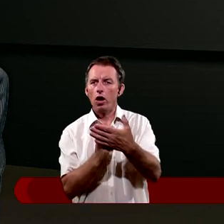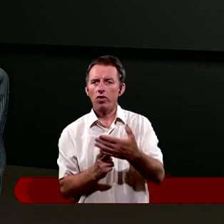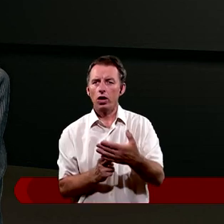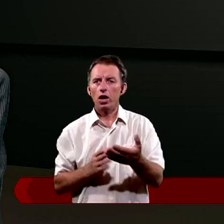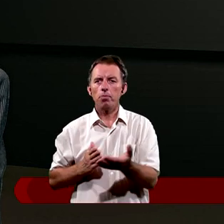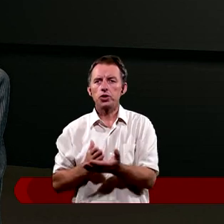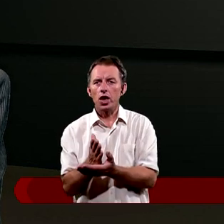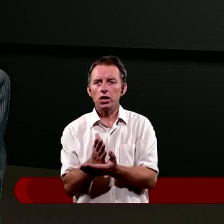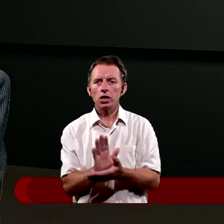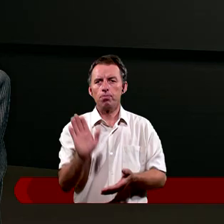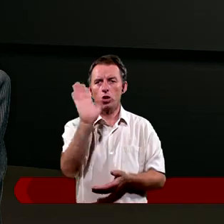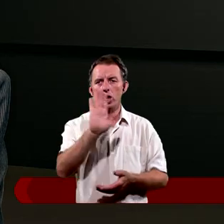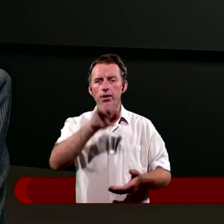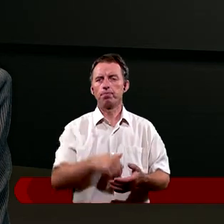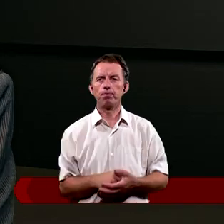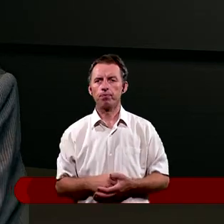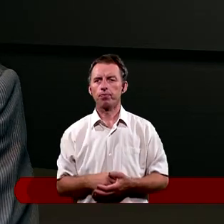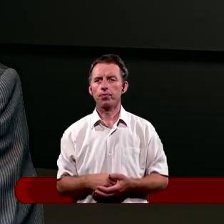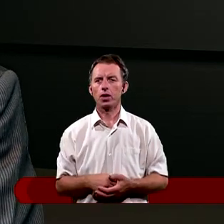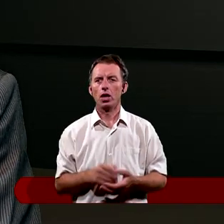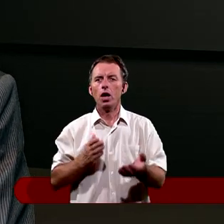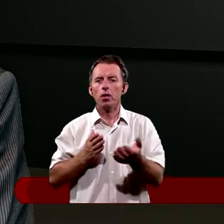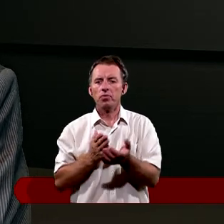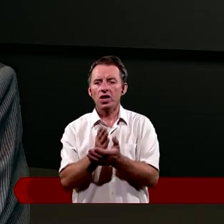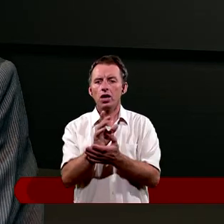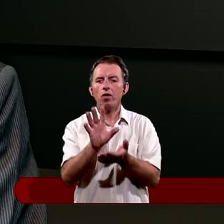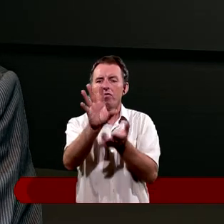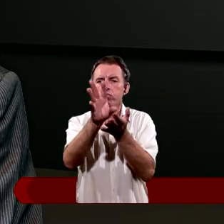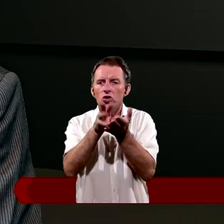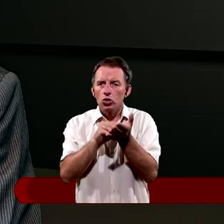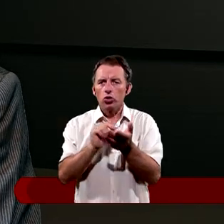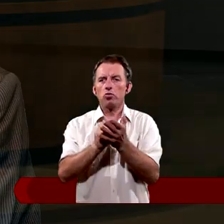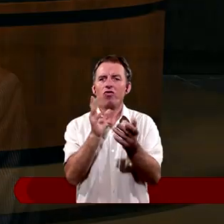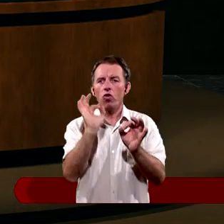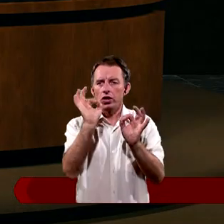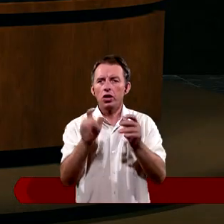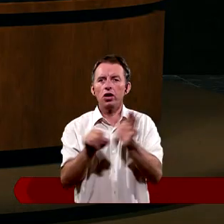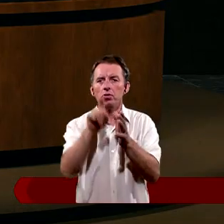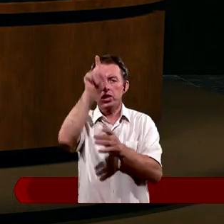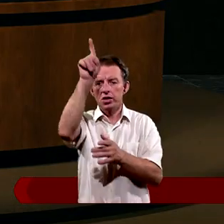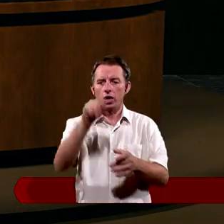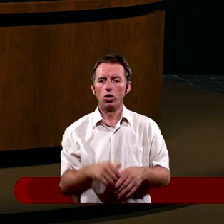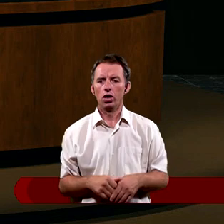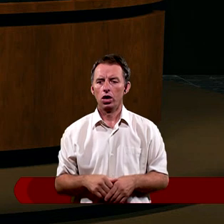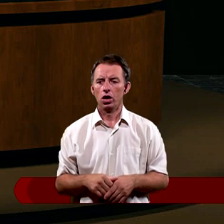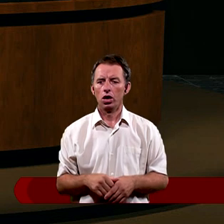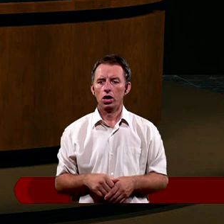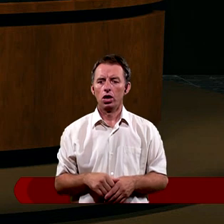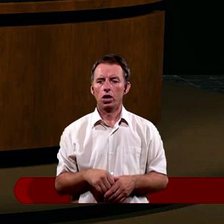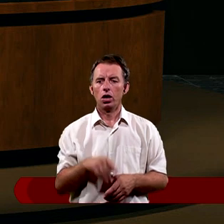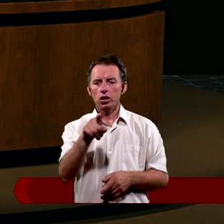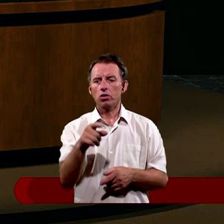wymalowany przez Boga, stworzony właściwie przez Niego? Te królestwa, jak i